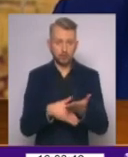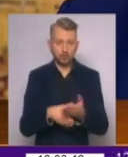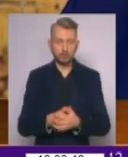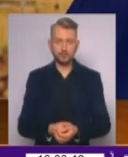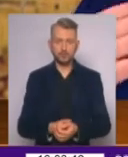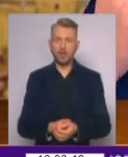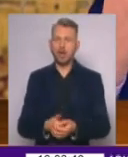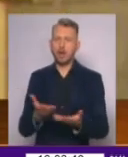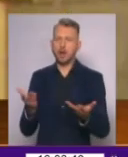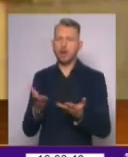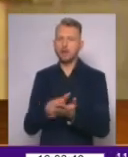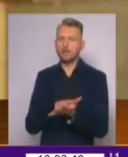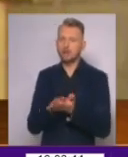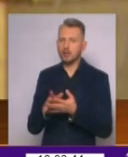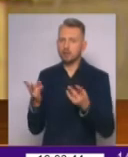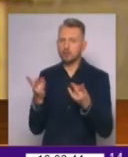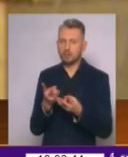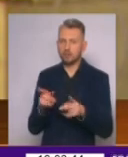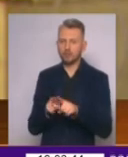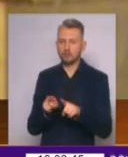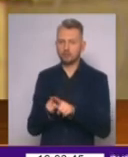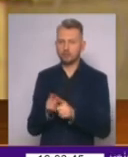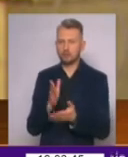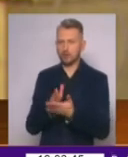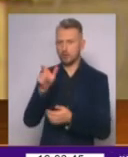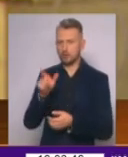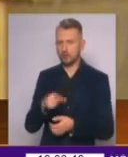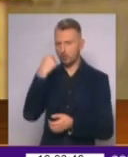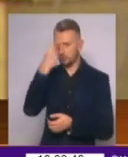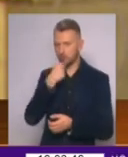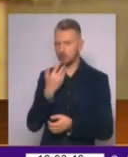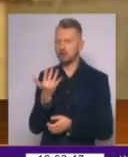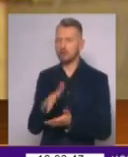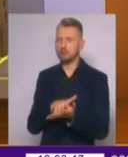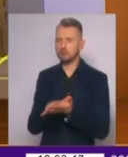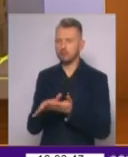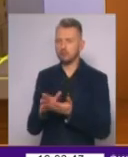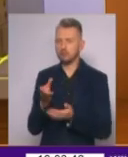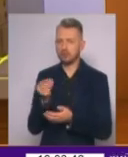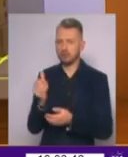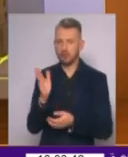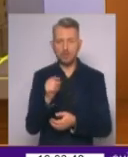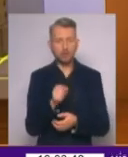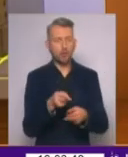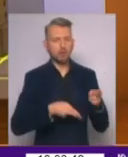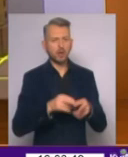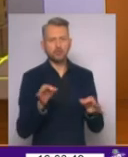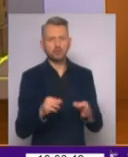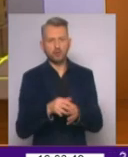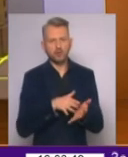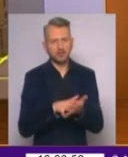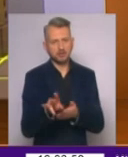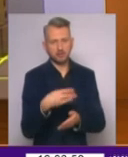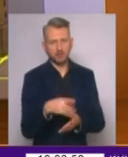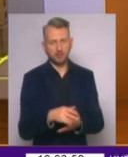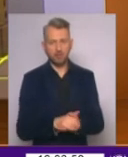які, можливо, витрати потрібно буде все одно понести людині особисто в цьому питанні? На цю операцію жодних витрат не треба буде